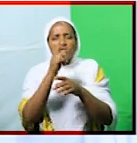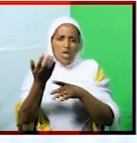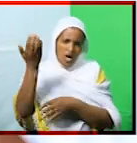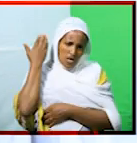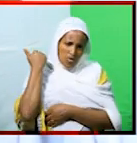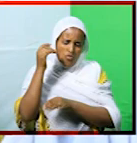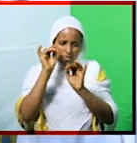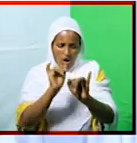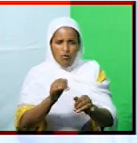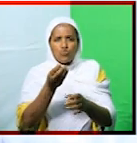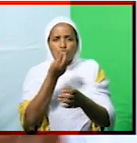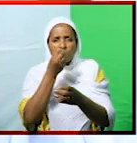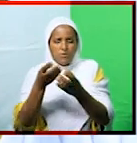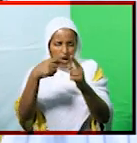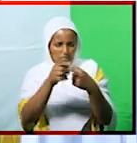የቀደመውን ያንኑ ምግብ